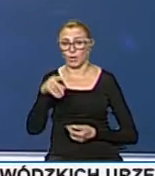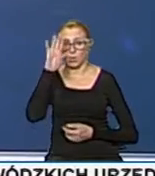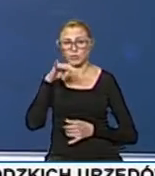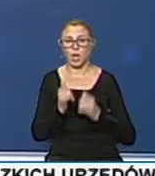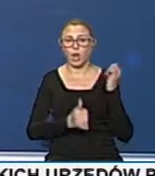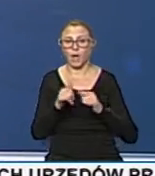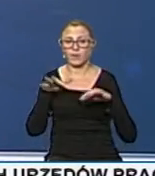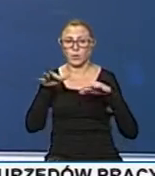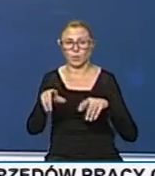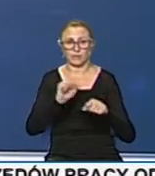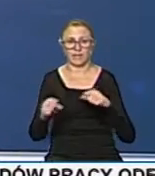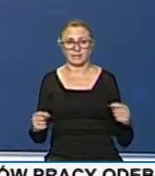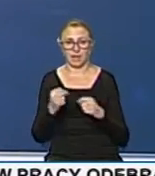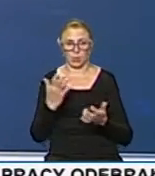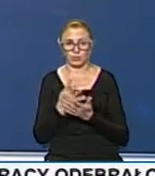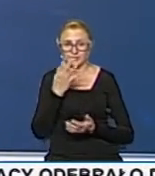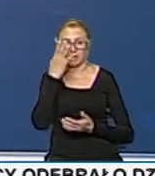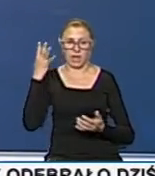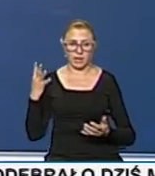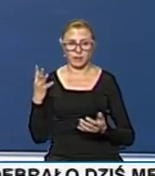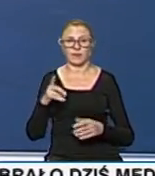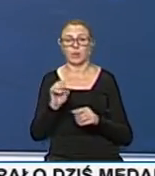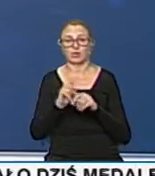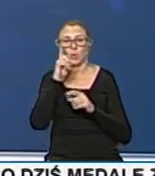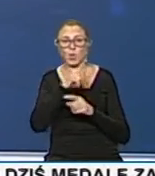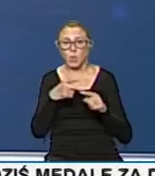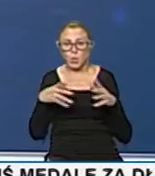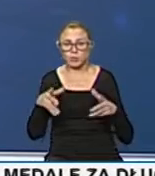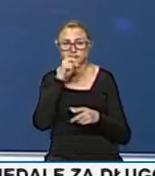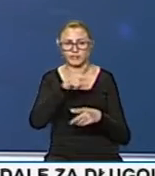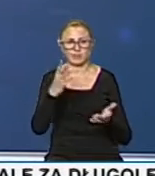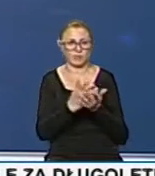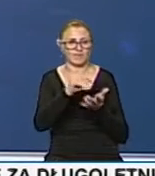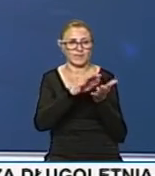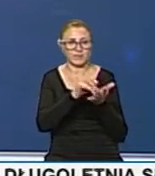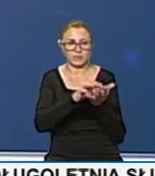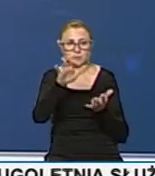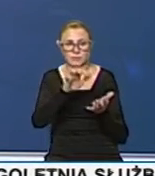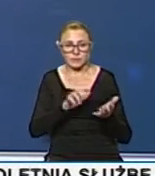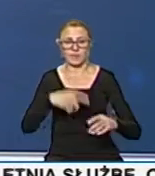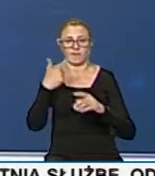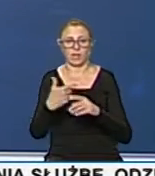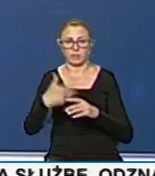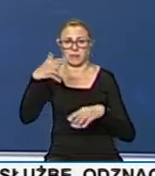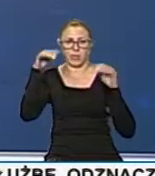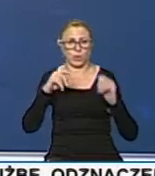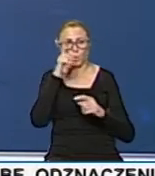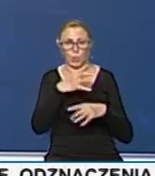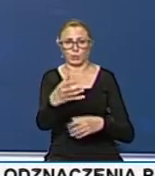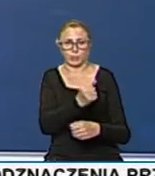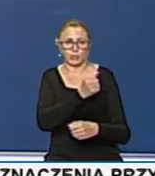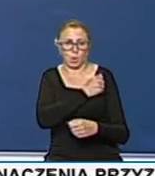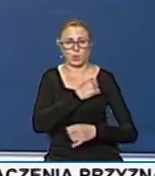Łódzki rower publiczny działa od 4 dni, a w tym krótkim czasie już zarejestrowano blisko 25 tysięcy wypożyczeń